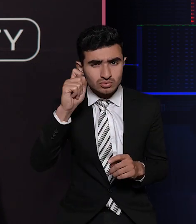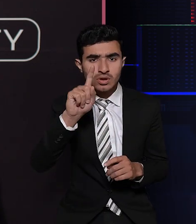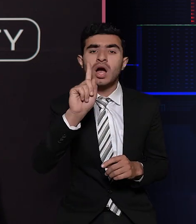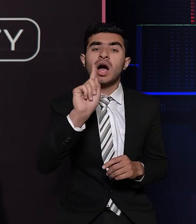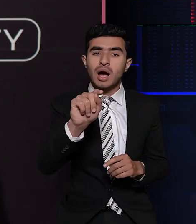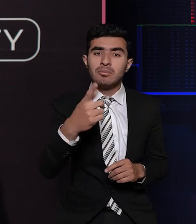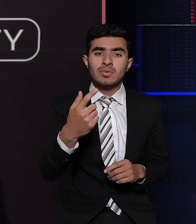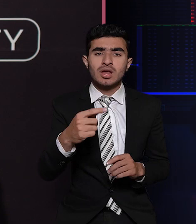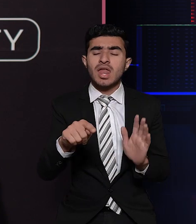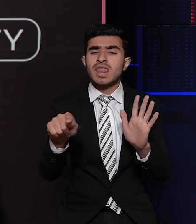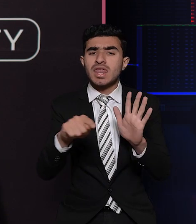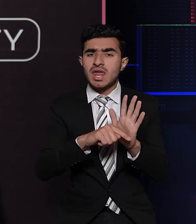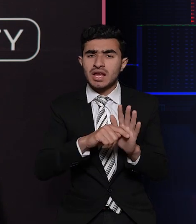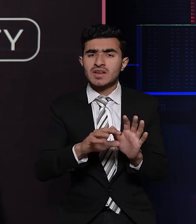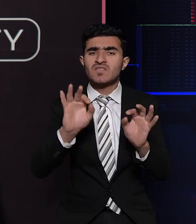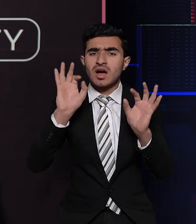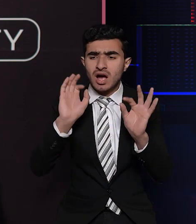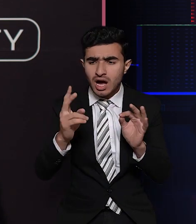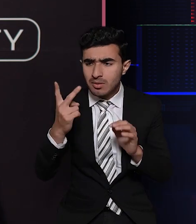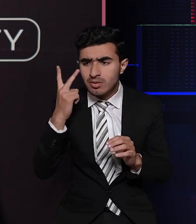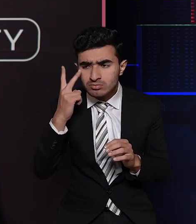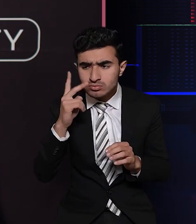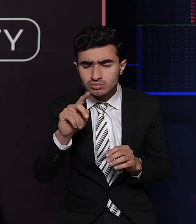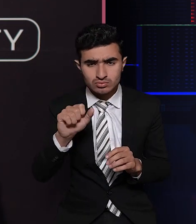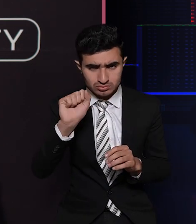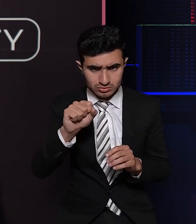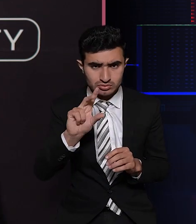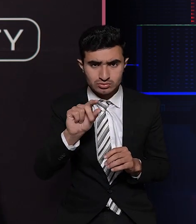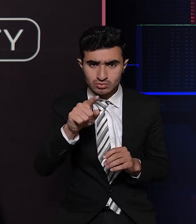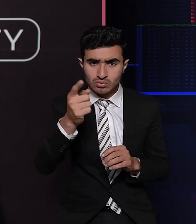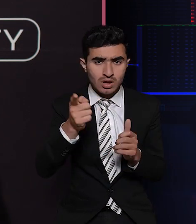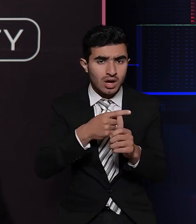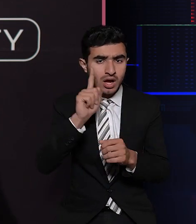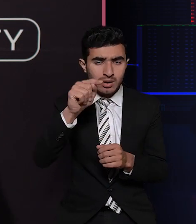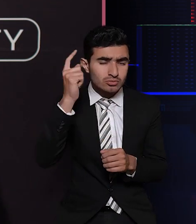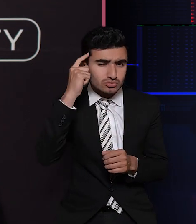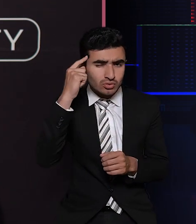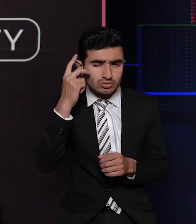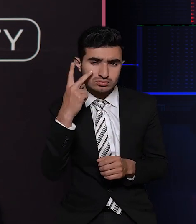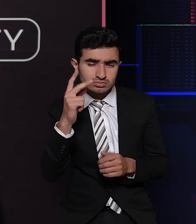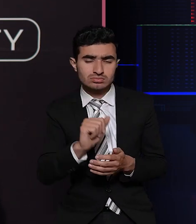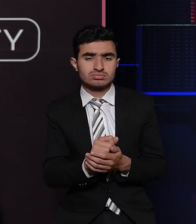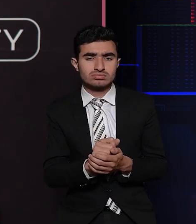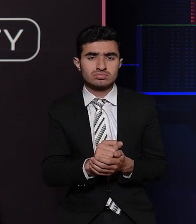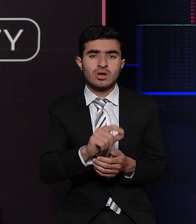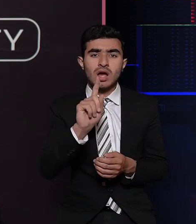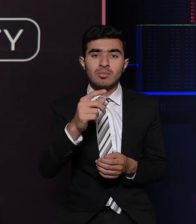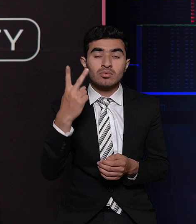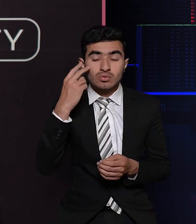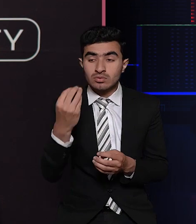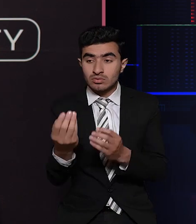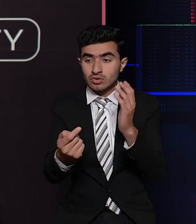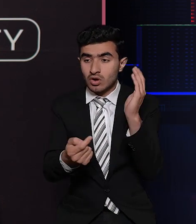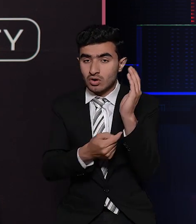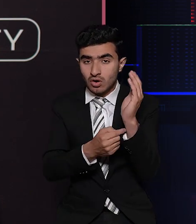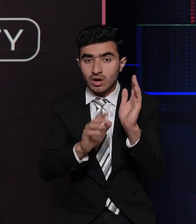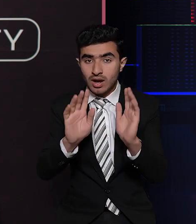صرف کانٹوں پہ دھیان رکھتی ہیں. آپ کو اپنی سوچ بدلنا ہوگی, اپنا پس منظر بدلنا ہوگا, خوبصورتی دیکھنی